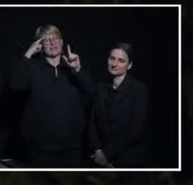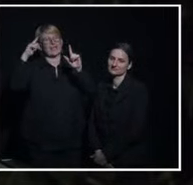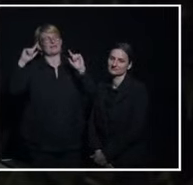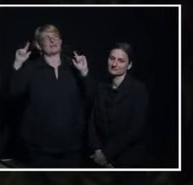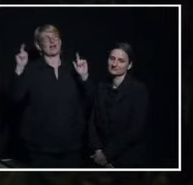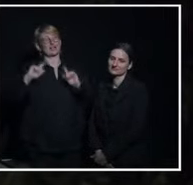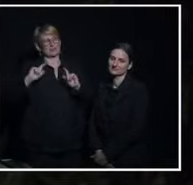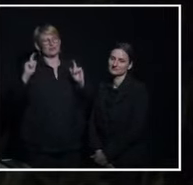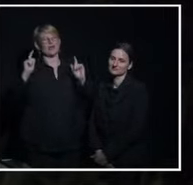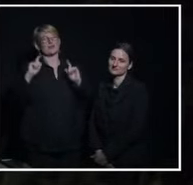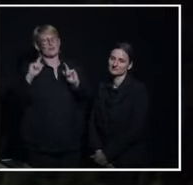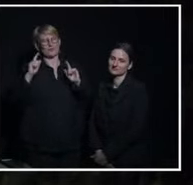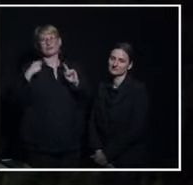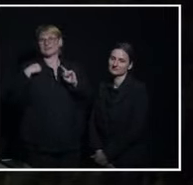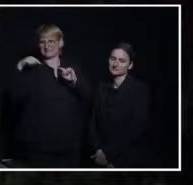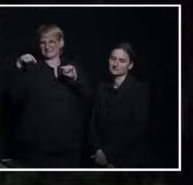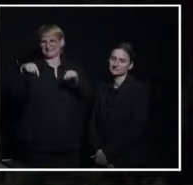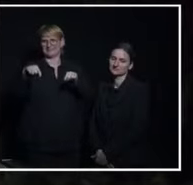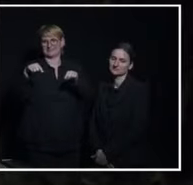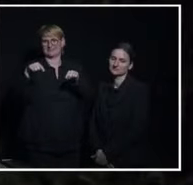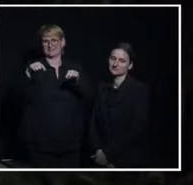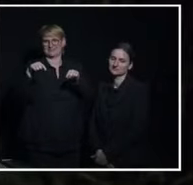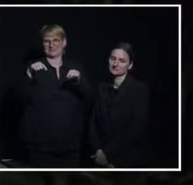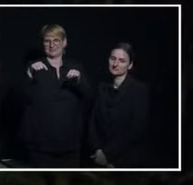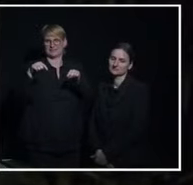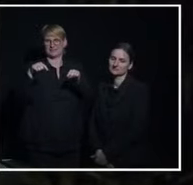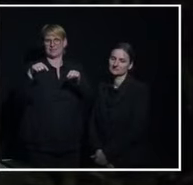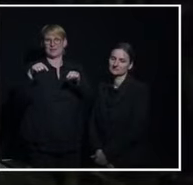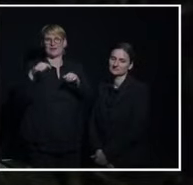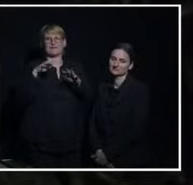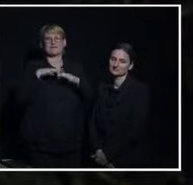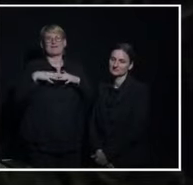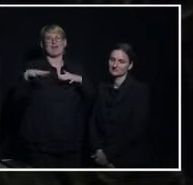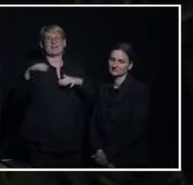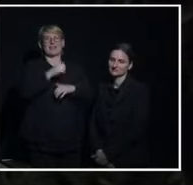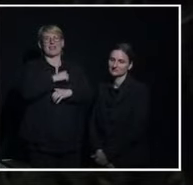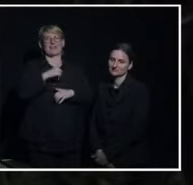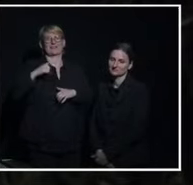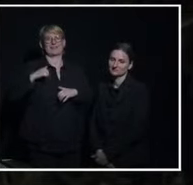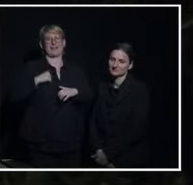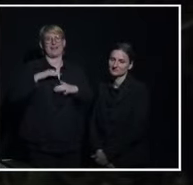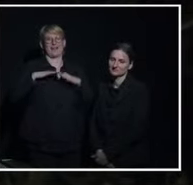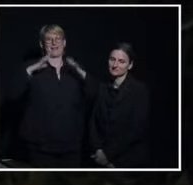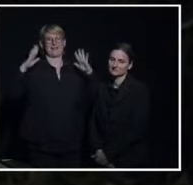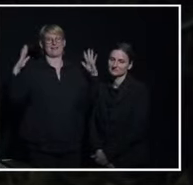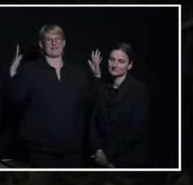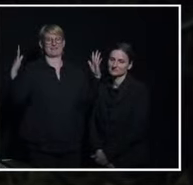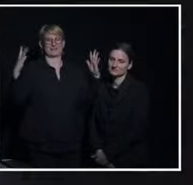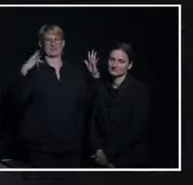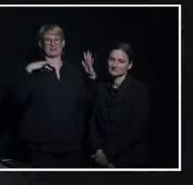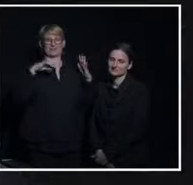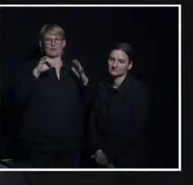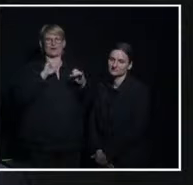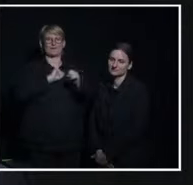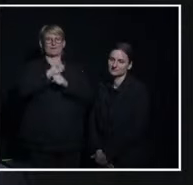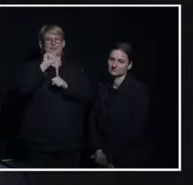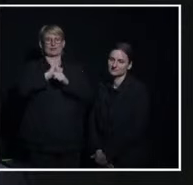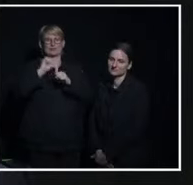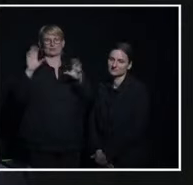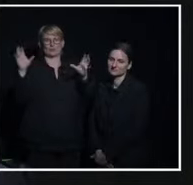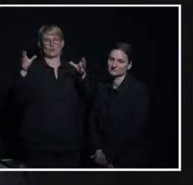Gedenkveranstaltung, die hier vor der Feldernhalle stattgefunden hat, für eine